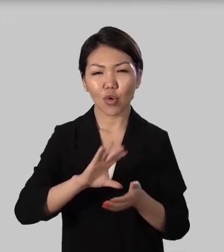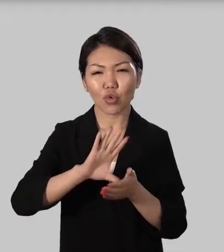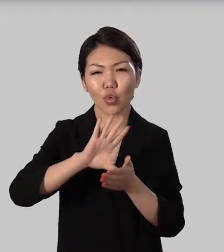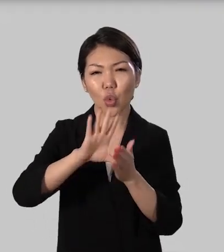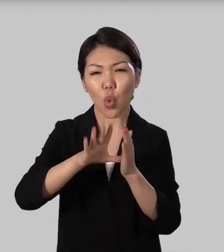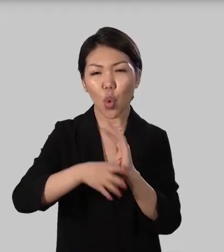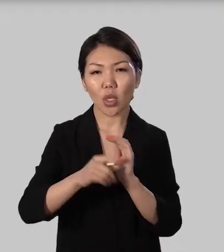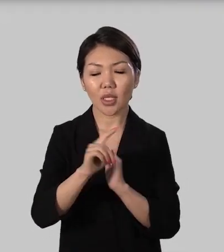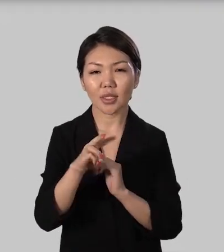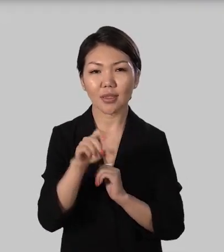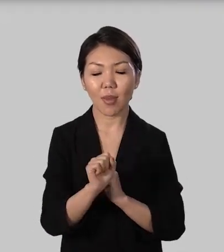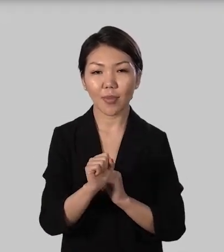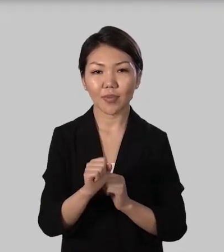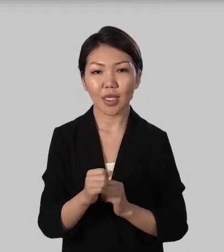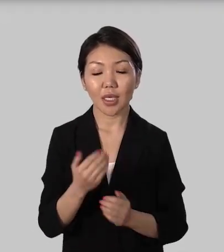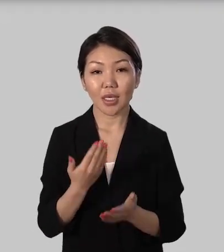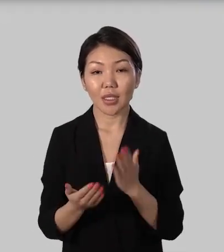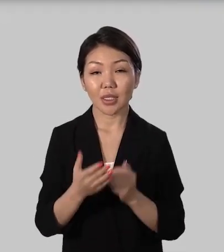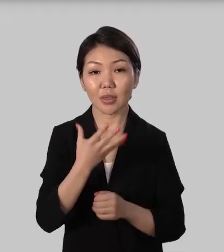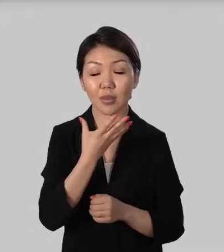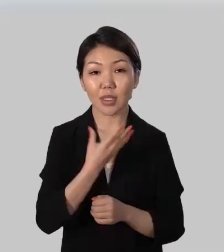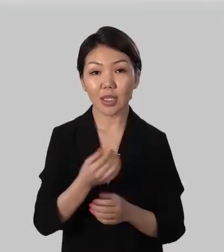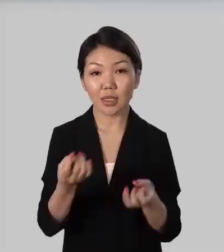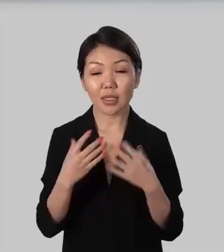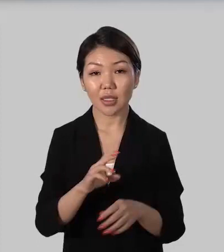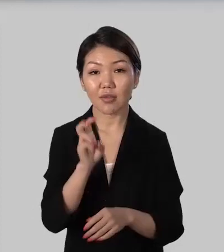очень скучно плыла по живой